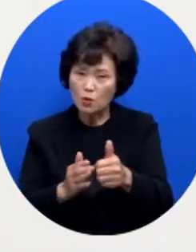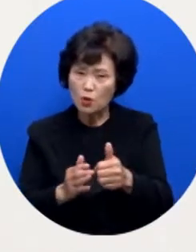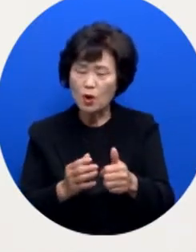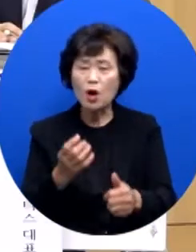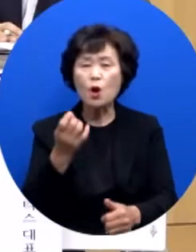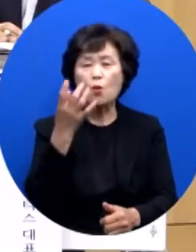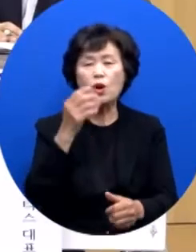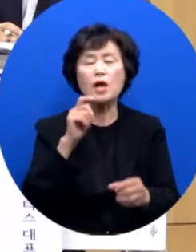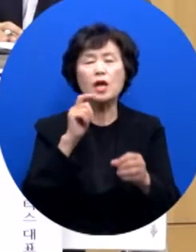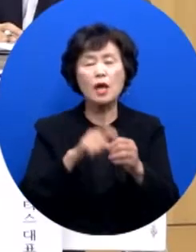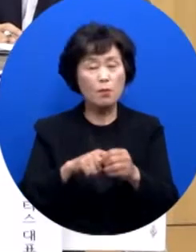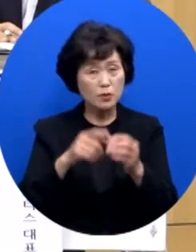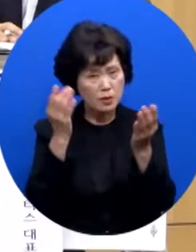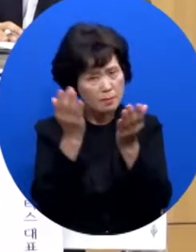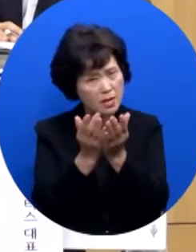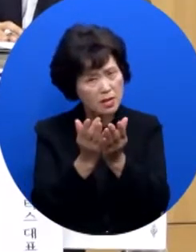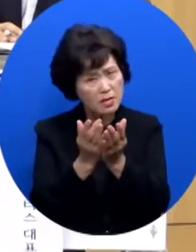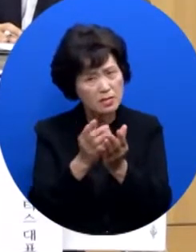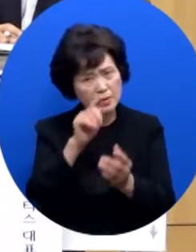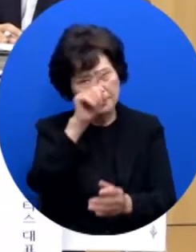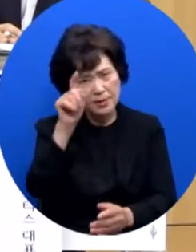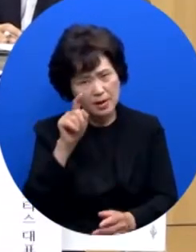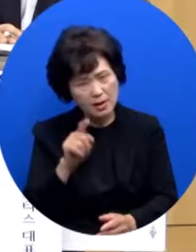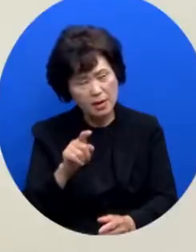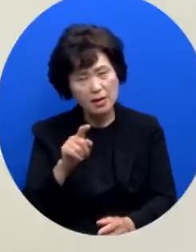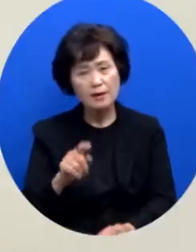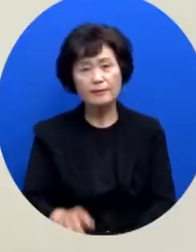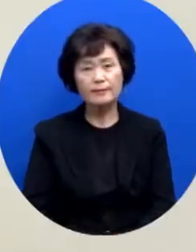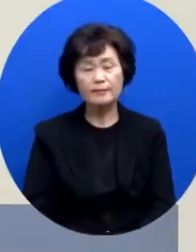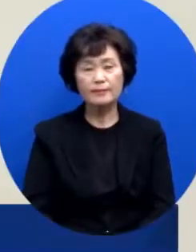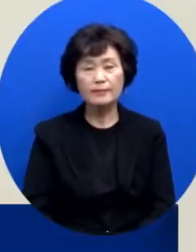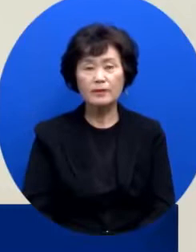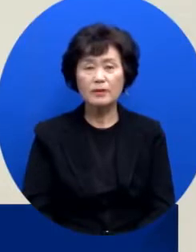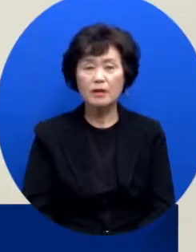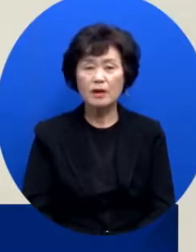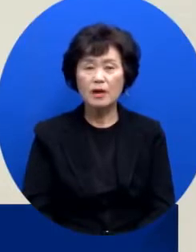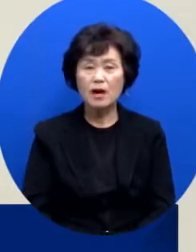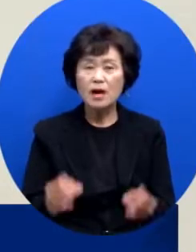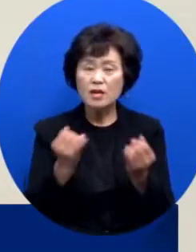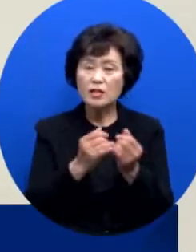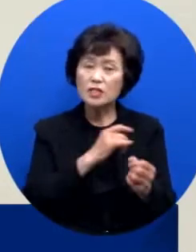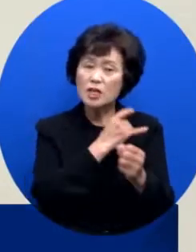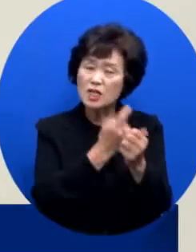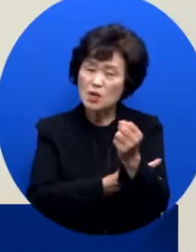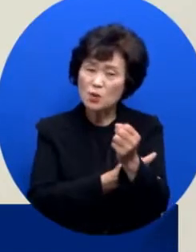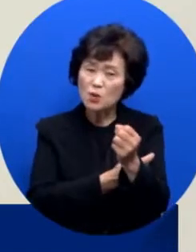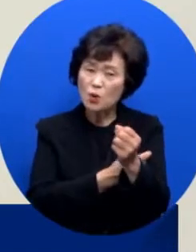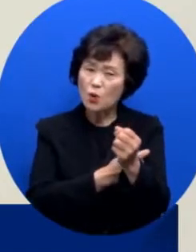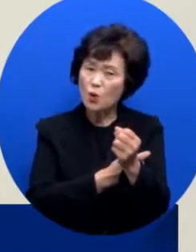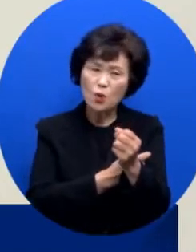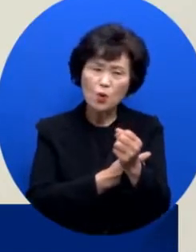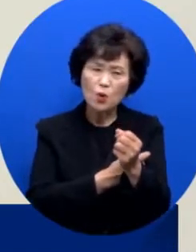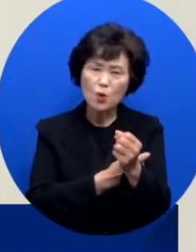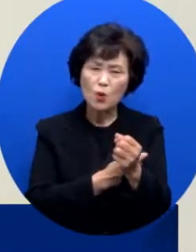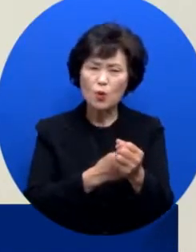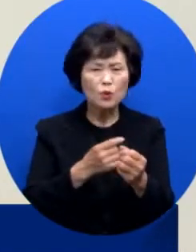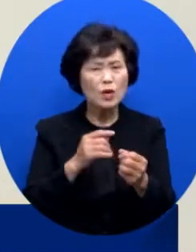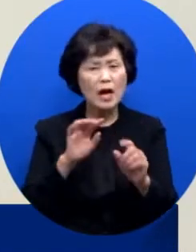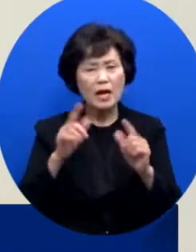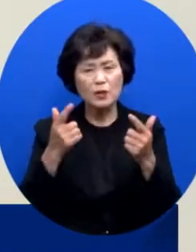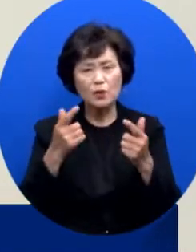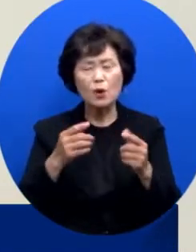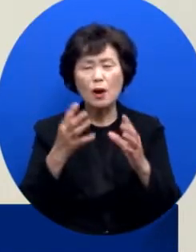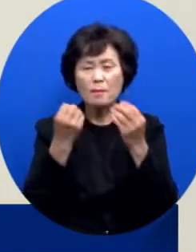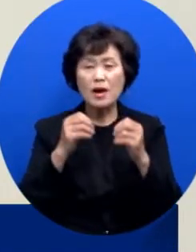목적에 부합하는지 의문을 제기했습니다. 여성 인권을 유린하며 다수의 국민을 인권이라는 이름으로 가스라이팅하고